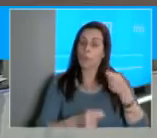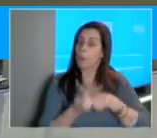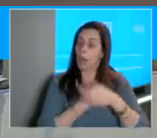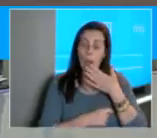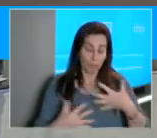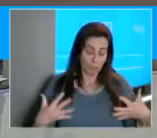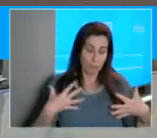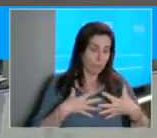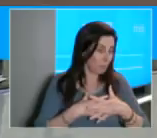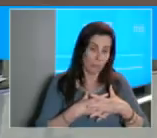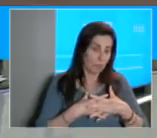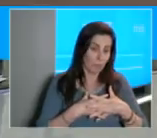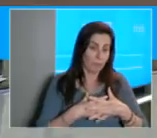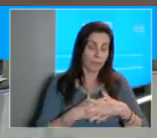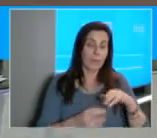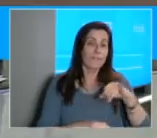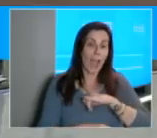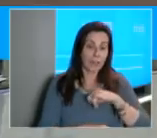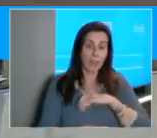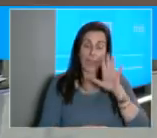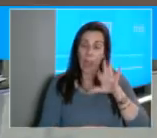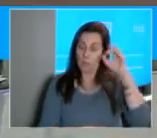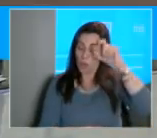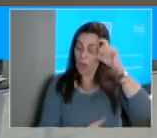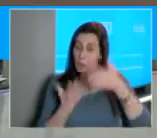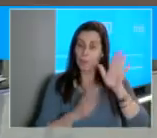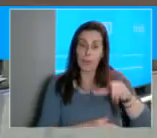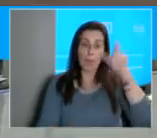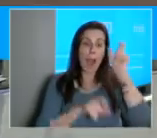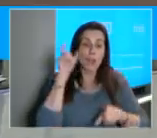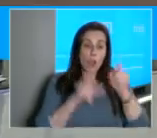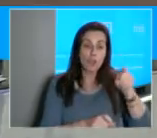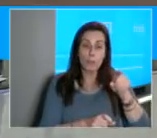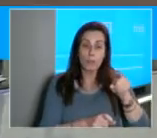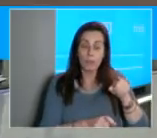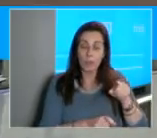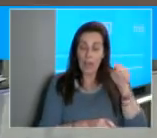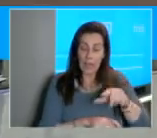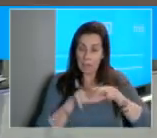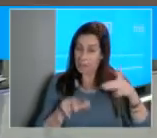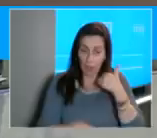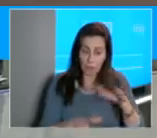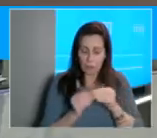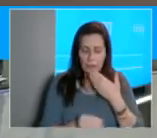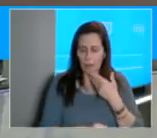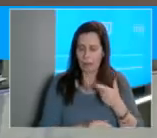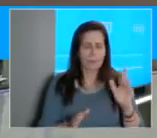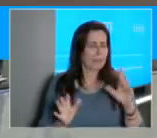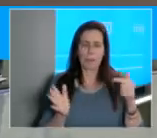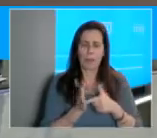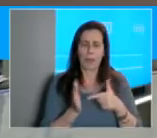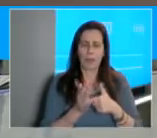בכלכלה הישראלית ובהישגיה, והאינטרסים גם של אבו מאזן וגם של אנשיו לדרדר את המצב, הם רק